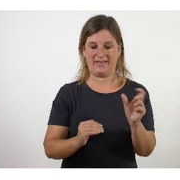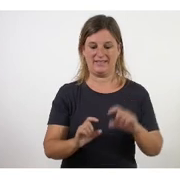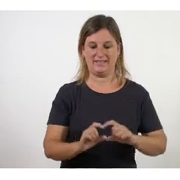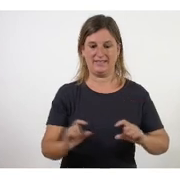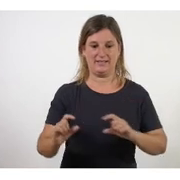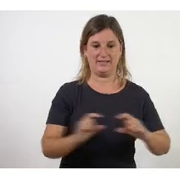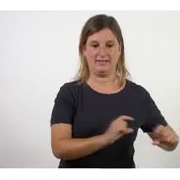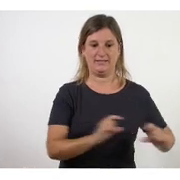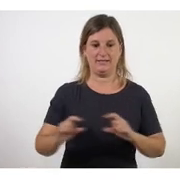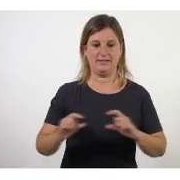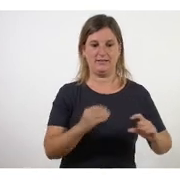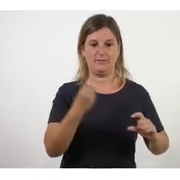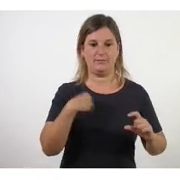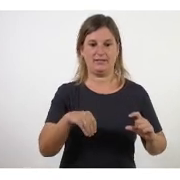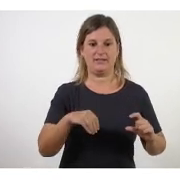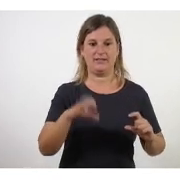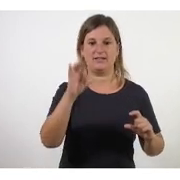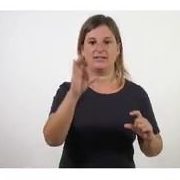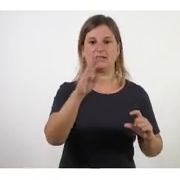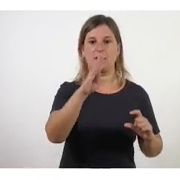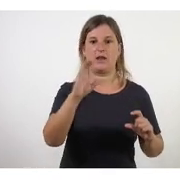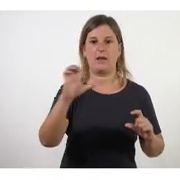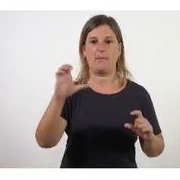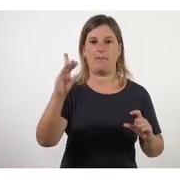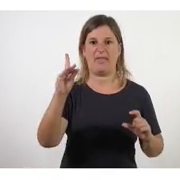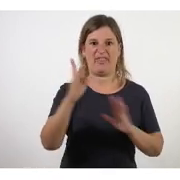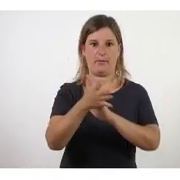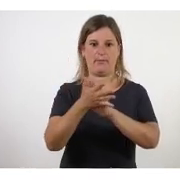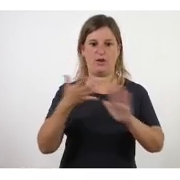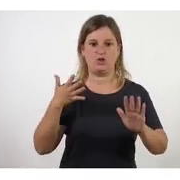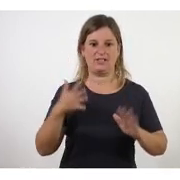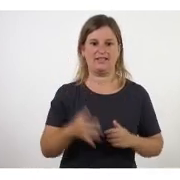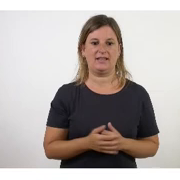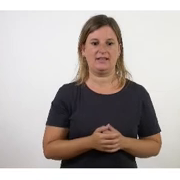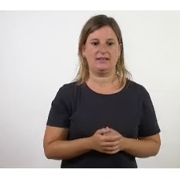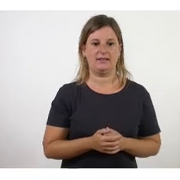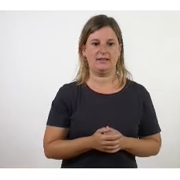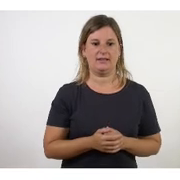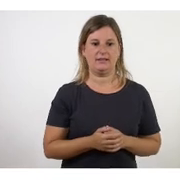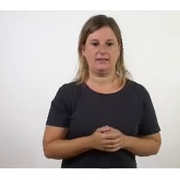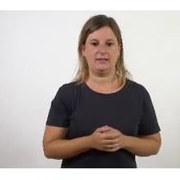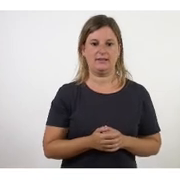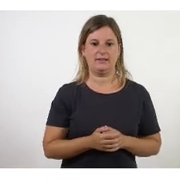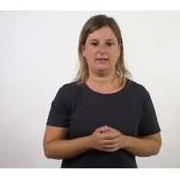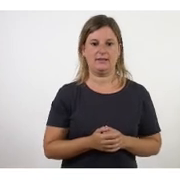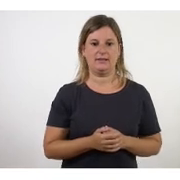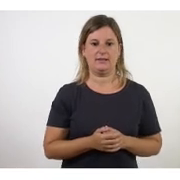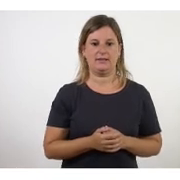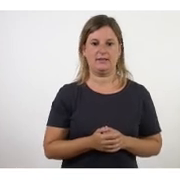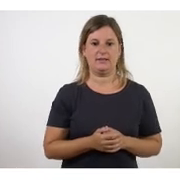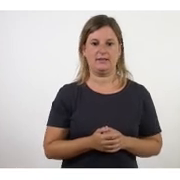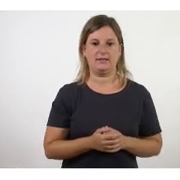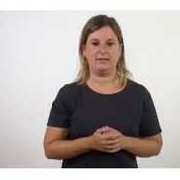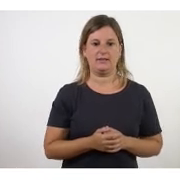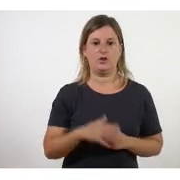Doncs a l'apartat de Speed... 2030 pel desenvolupament sostenible i hem aprofitat aquesta data per... accelerar,